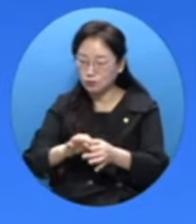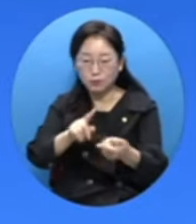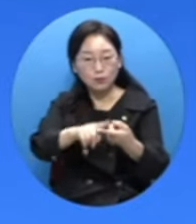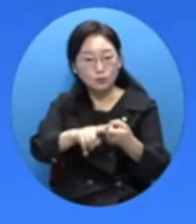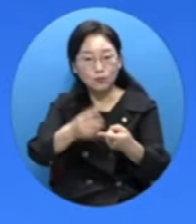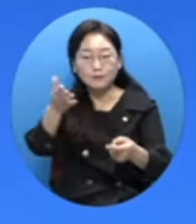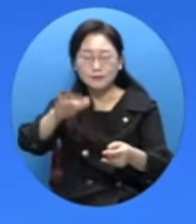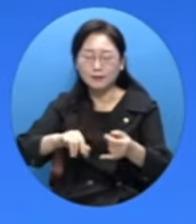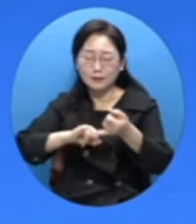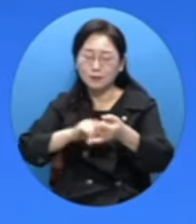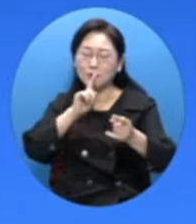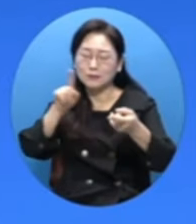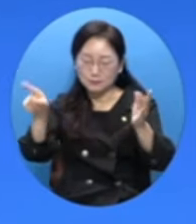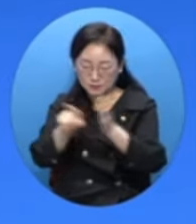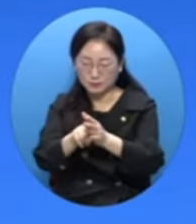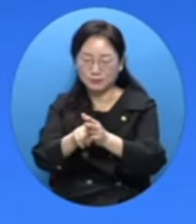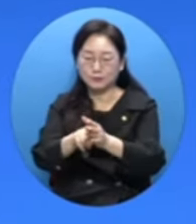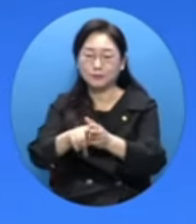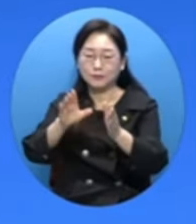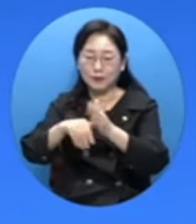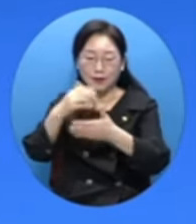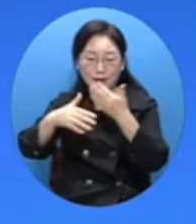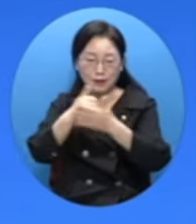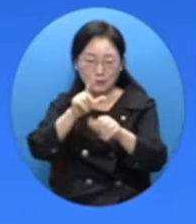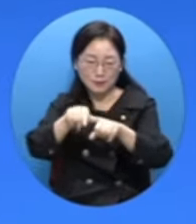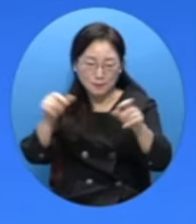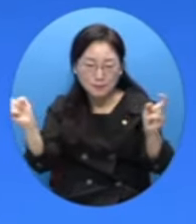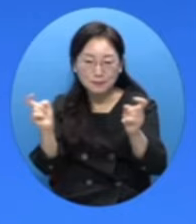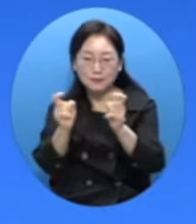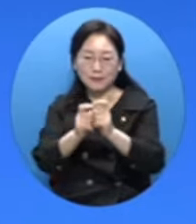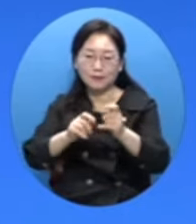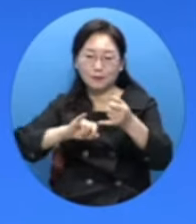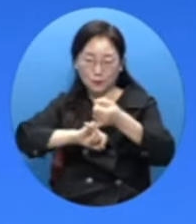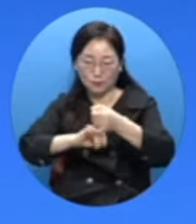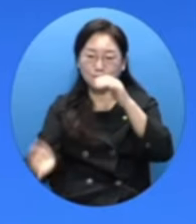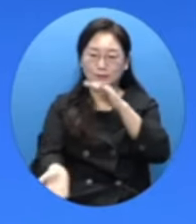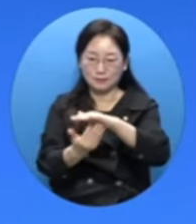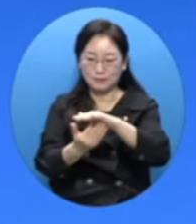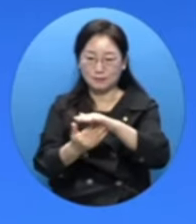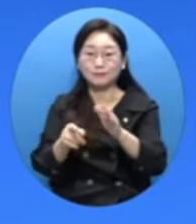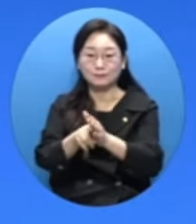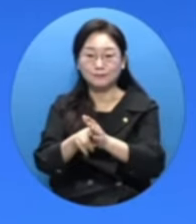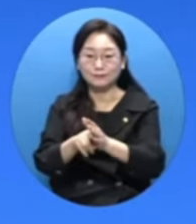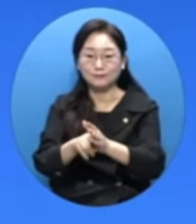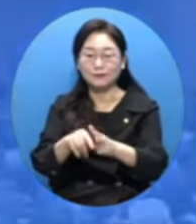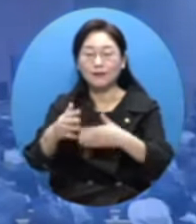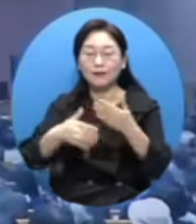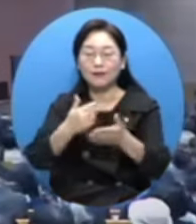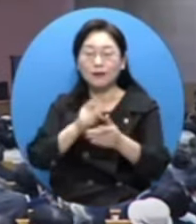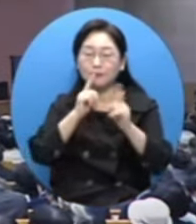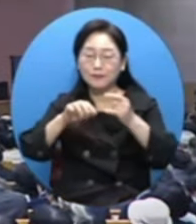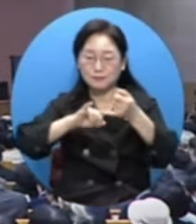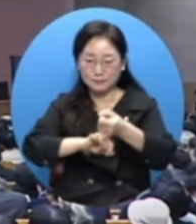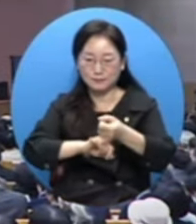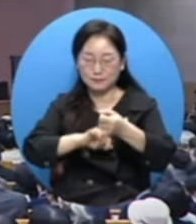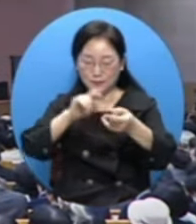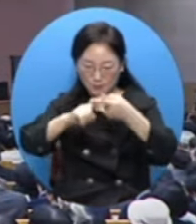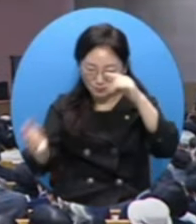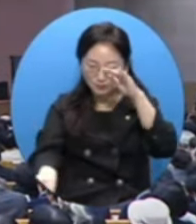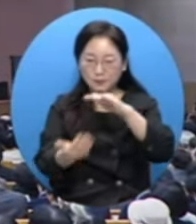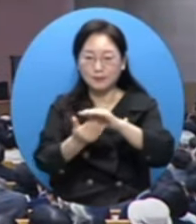약속의 말씀 붙잡고 나가면 하나님의 약속은 하나님의 때 반드시 우리에게 이루어지는 것입니다. 하나님께서 언약을 성취해 주시는